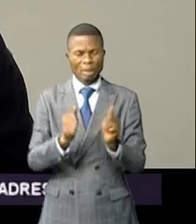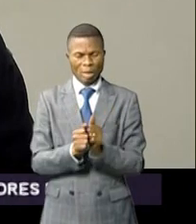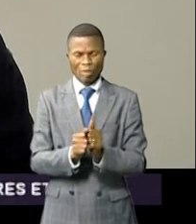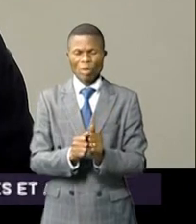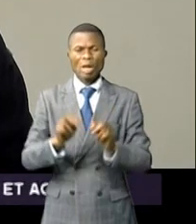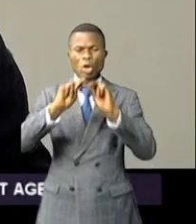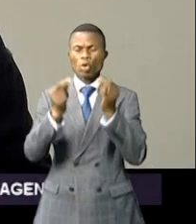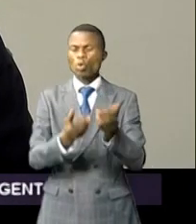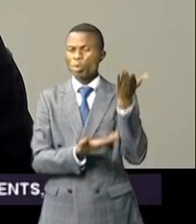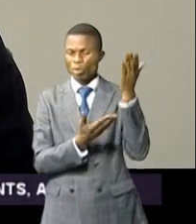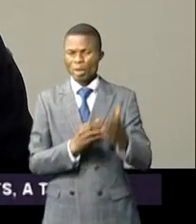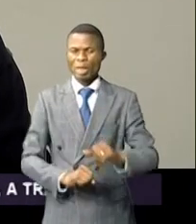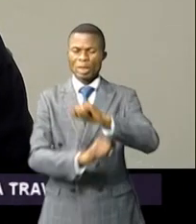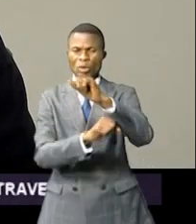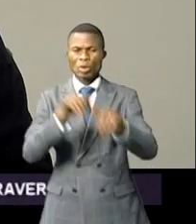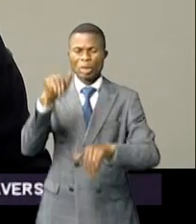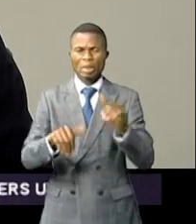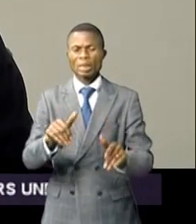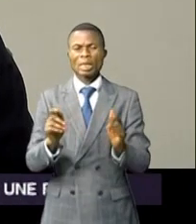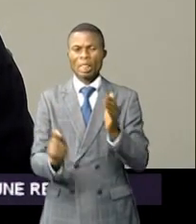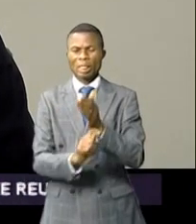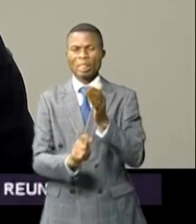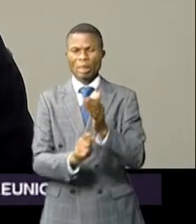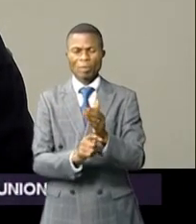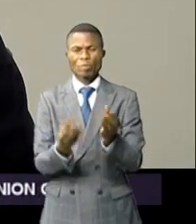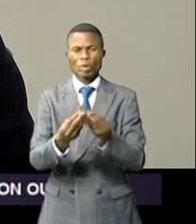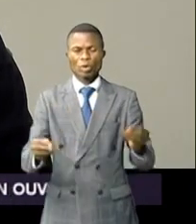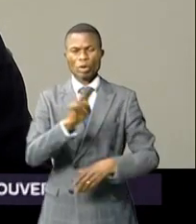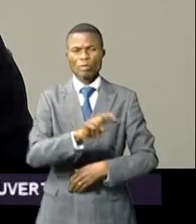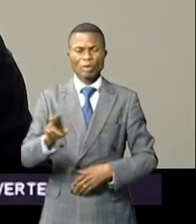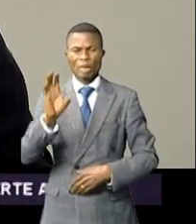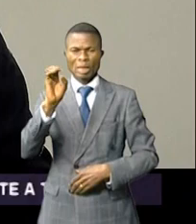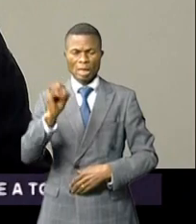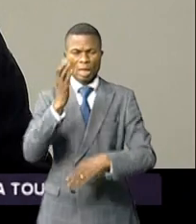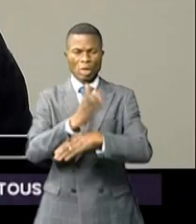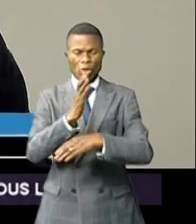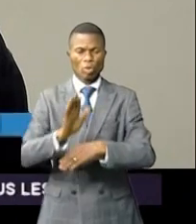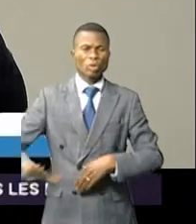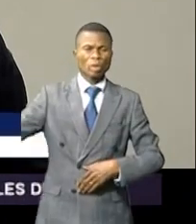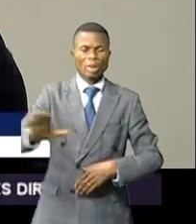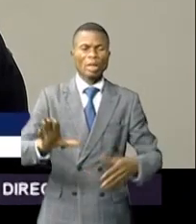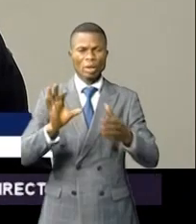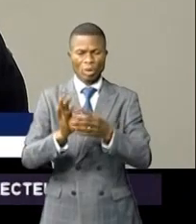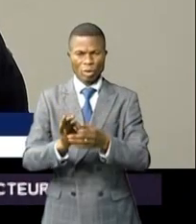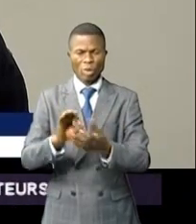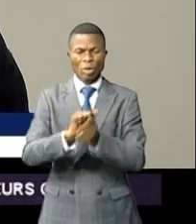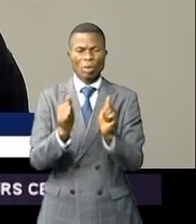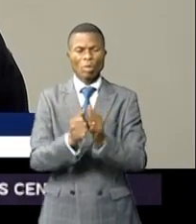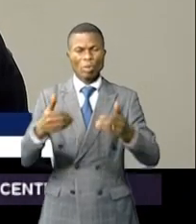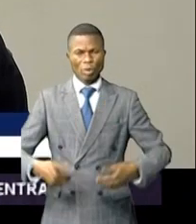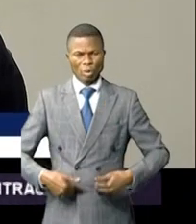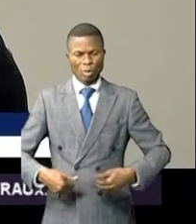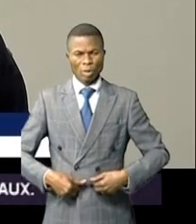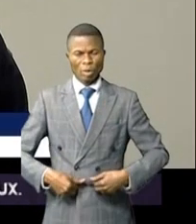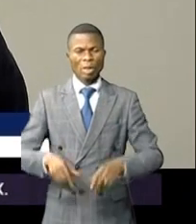pour accompagner les secrétariats techniques à la résolution 2250 du Conseil des Nations Unies sur la jeunesse, paix